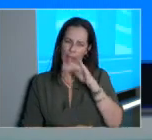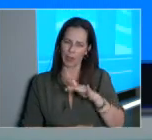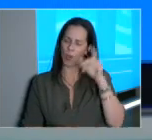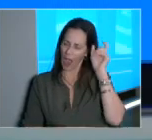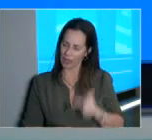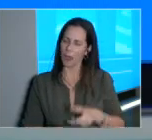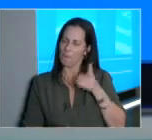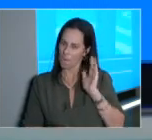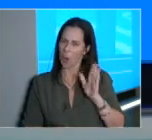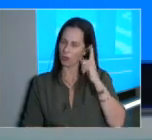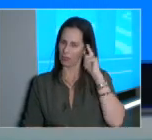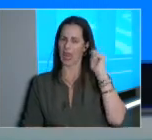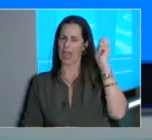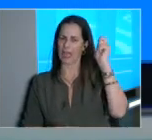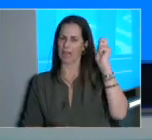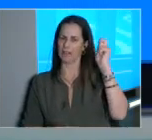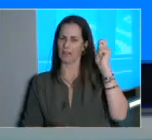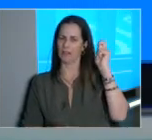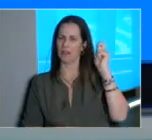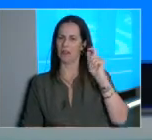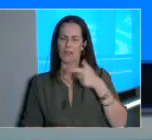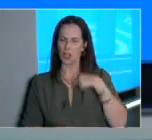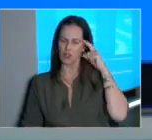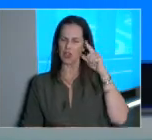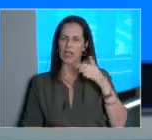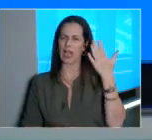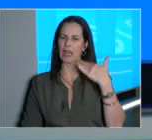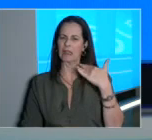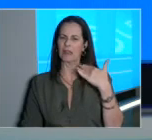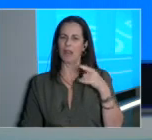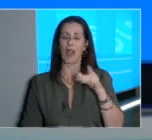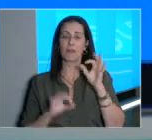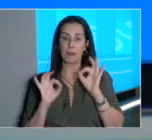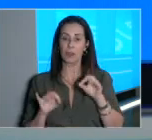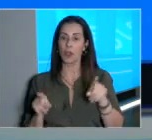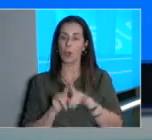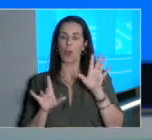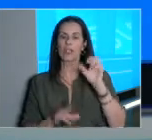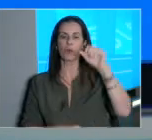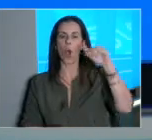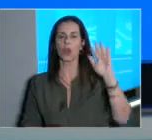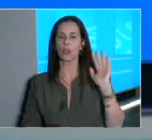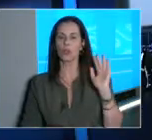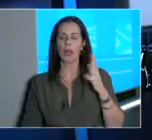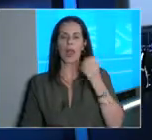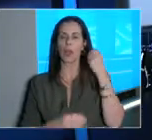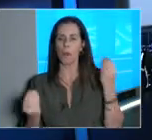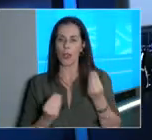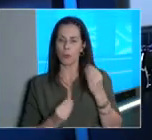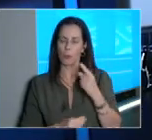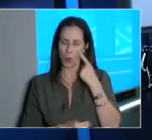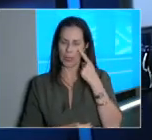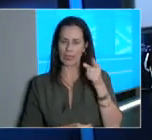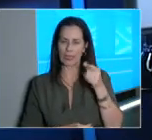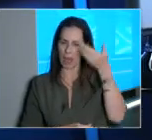בן אדם מאוד מאוד אינטליגנטי וחכם, ואני לא חושבת שזה הייתה סטייה רבה, אבל זה בדיוק כמו העניין של סמוטריץ'. בוא